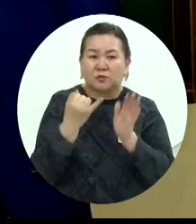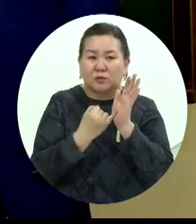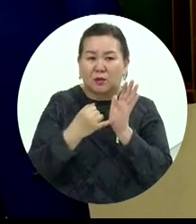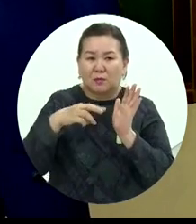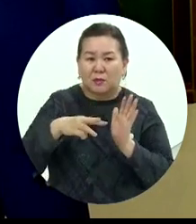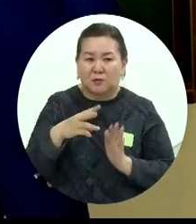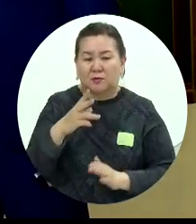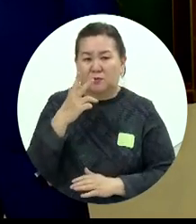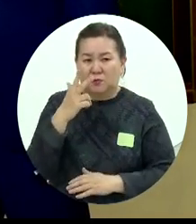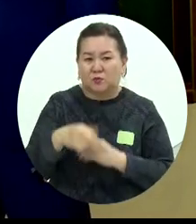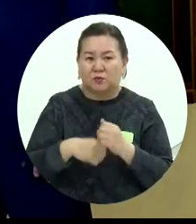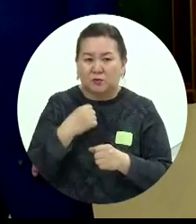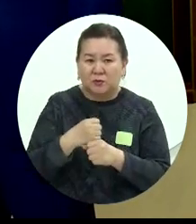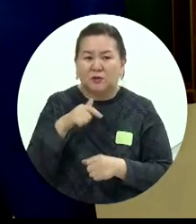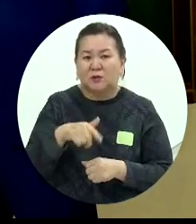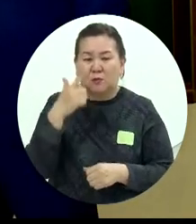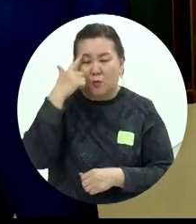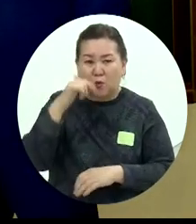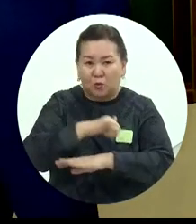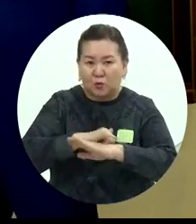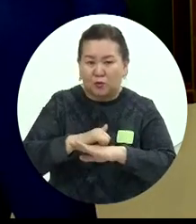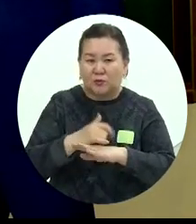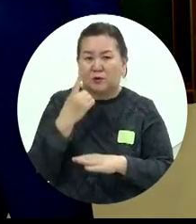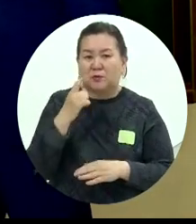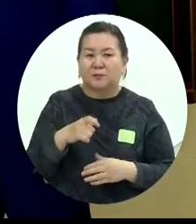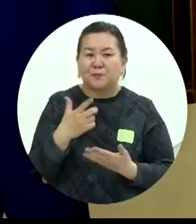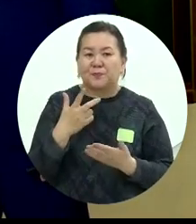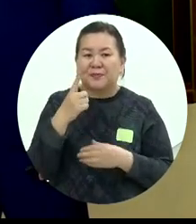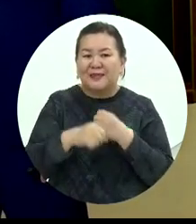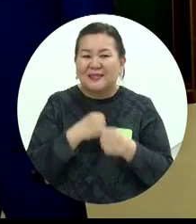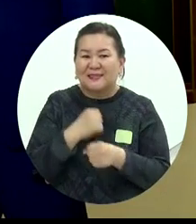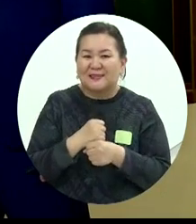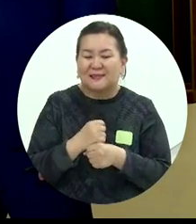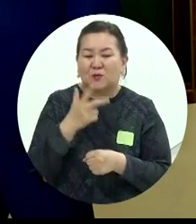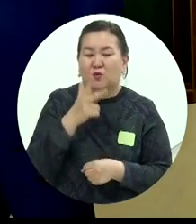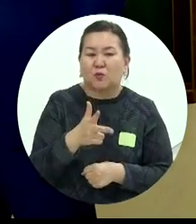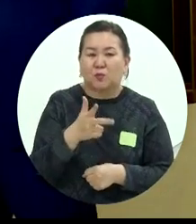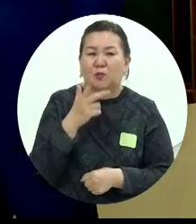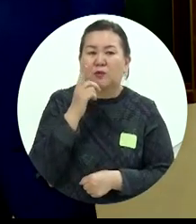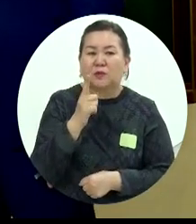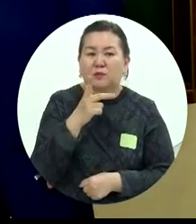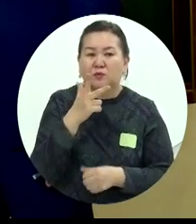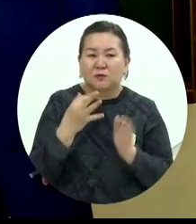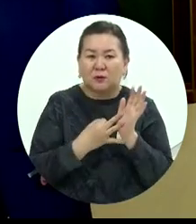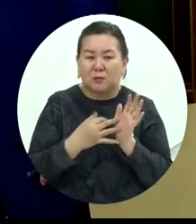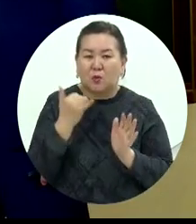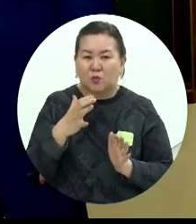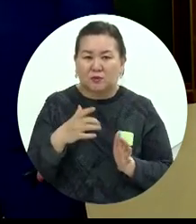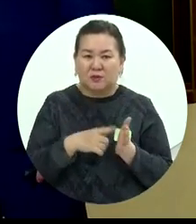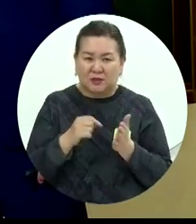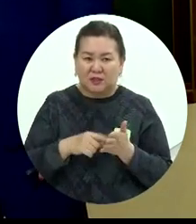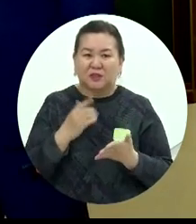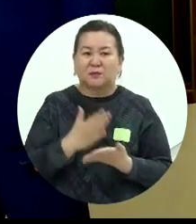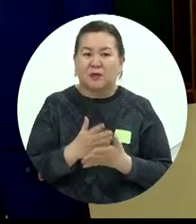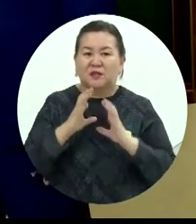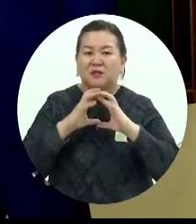куб жил байна. За өөрөөр хэлбэл Монгол орны нэг хүн дунджаар нэг жилийн хугацаанд 3138 метр куб усыг хэрэглэж байгаа.